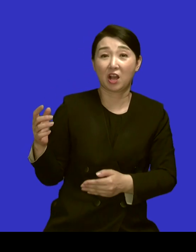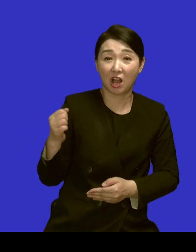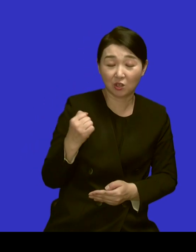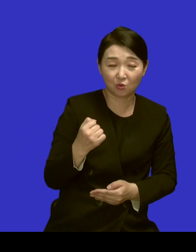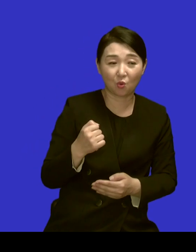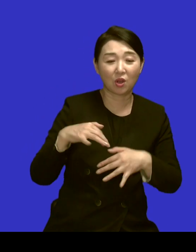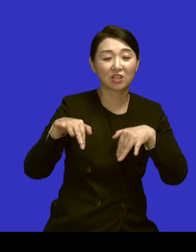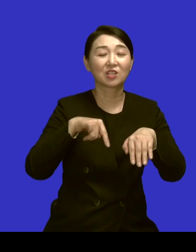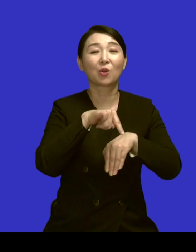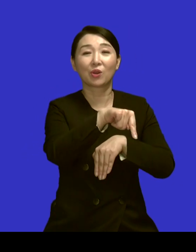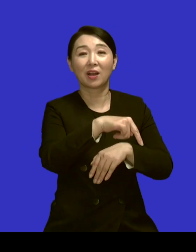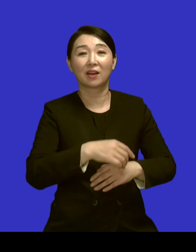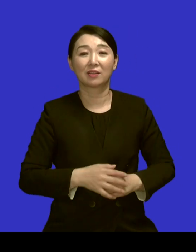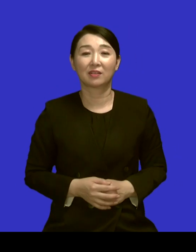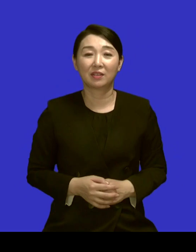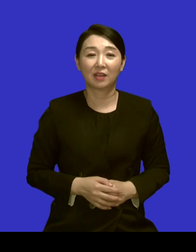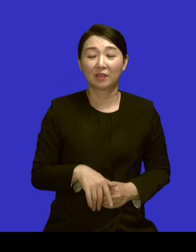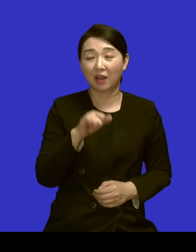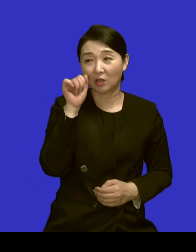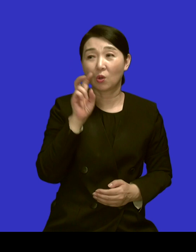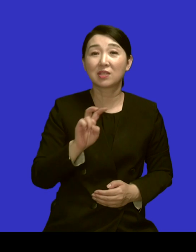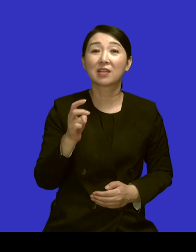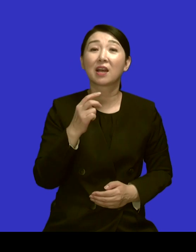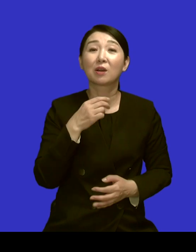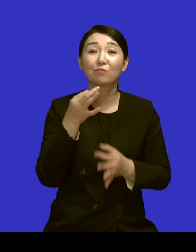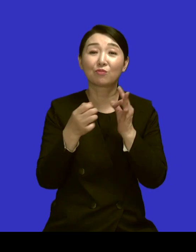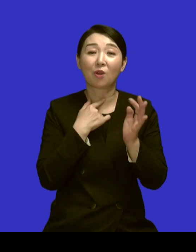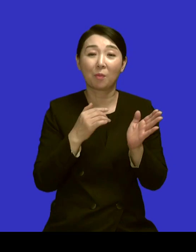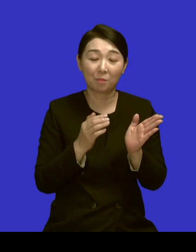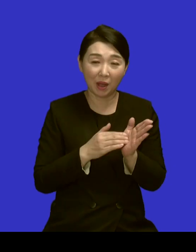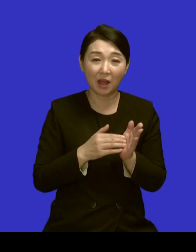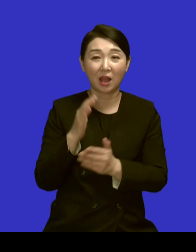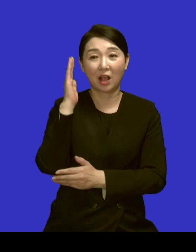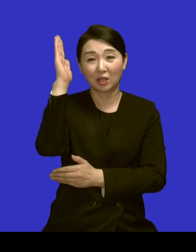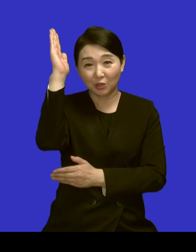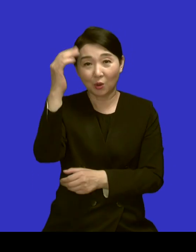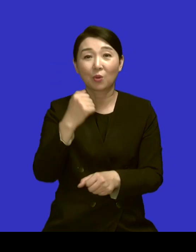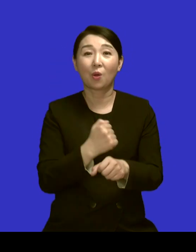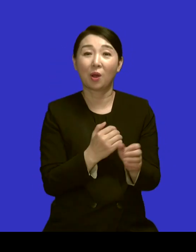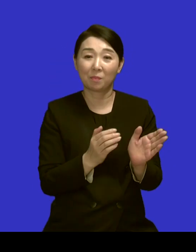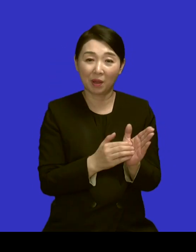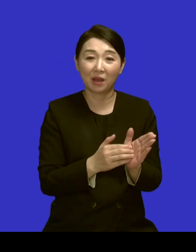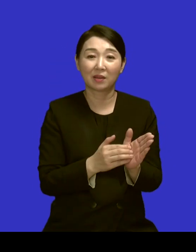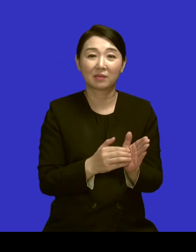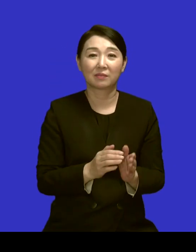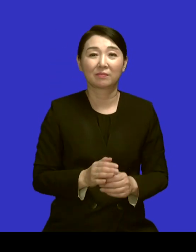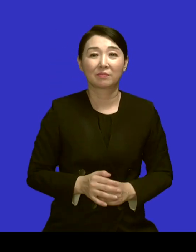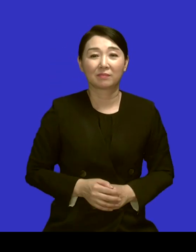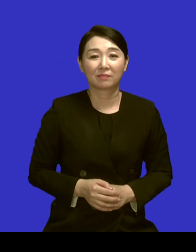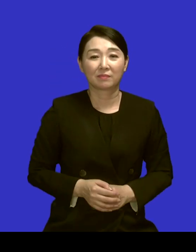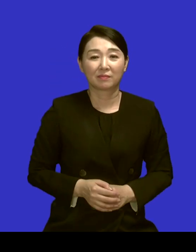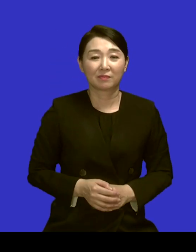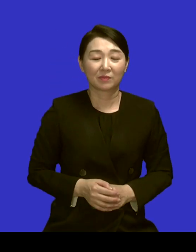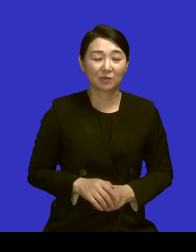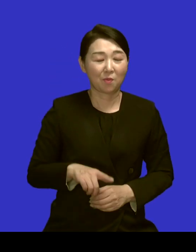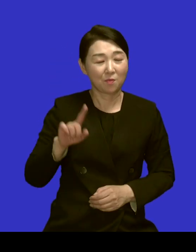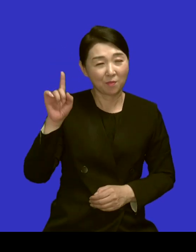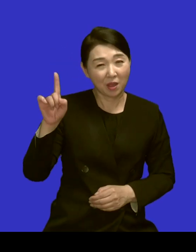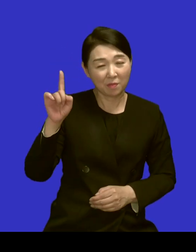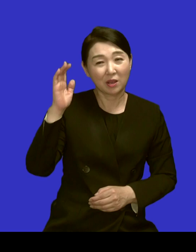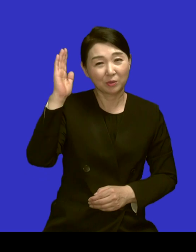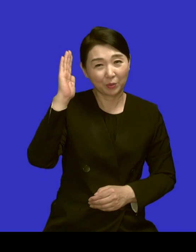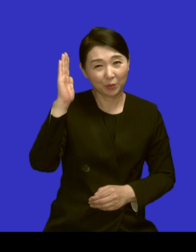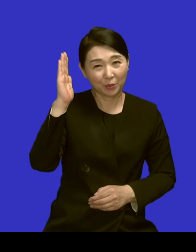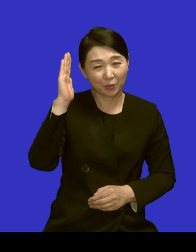나가요. 그냥 제가 좋아하는 찬양 부르고 제가 좋아하는 설교 하나 한다는 생각으로 나가서 매일